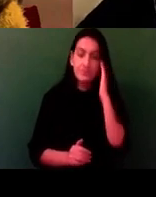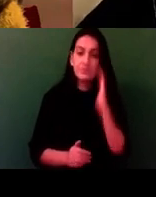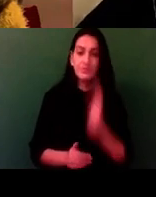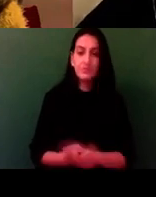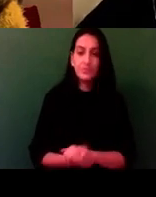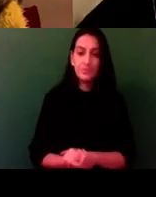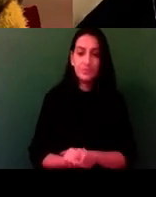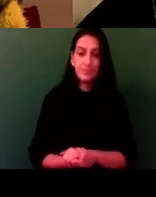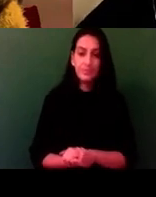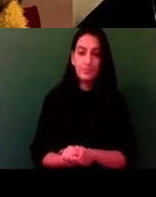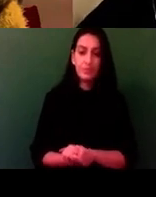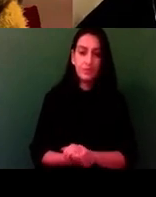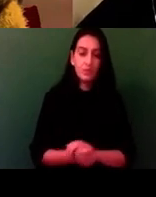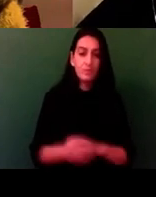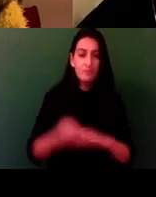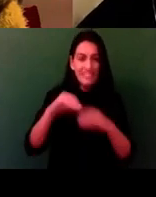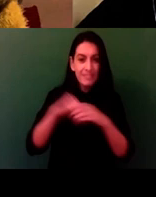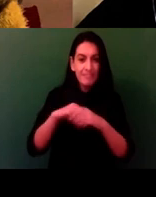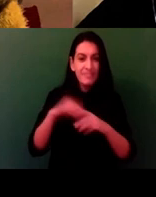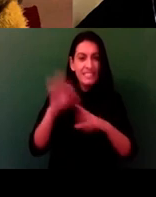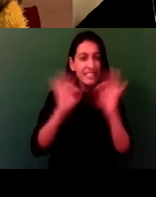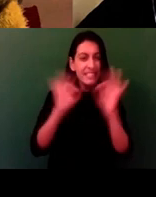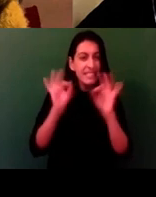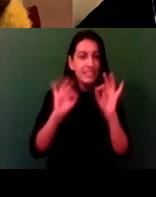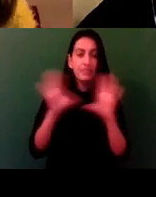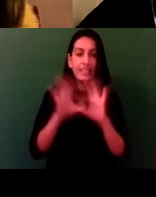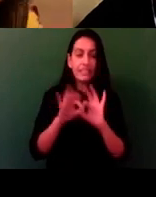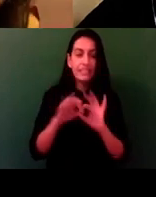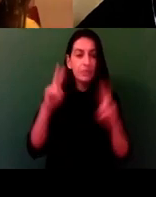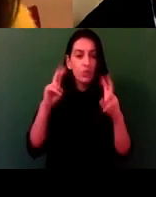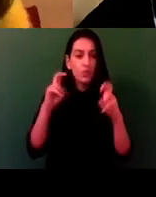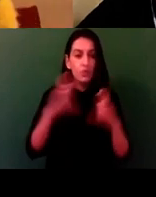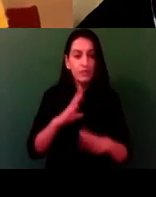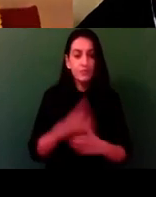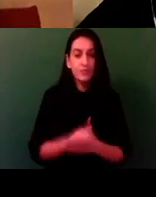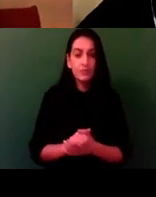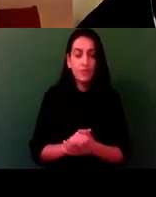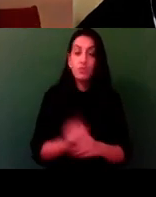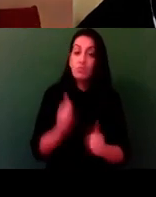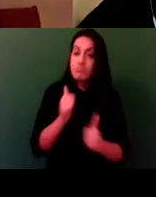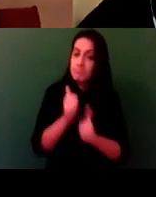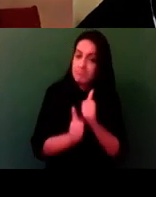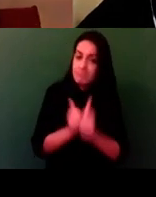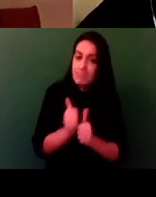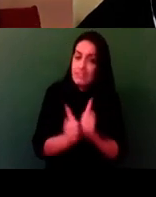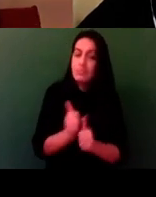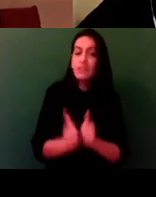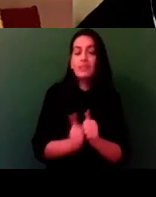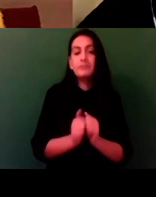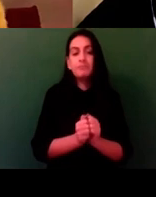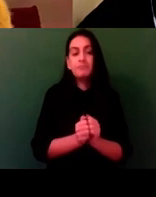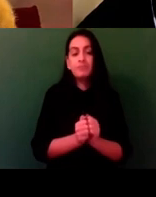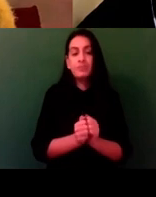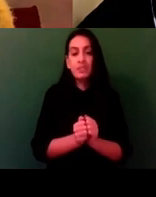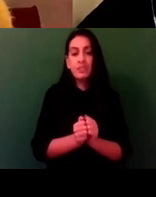iyi tasarım şeyiyle çok paralel bir şey olduğunu düşünüyorum. Bu özellikle yarışmaların da çok etkisiyle ne